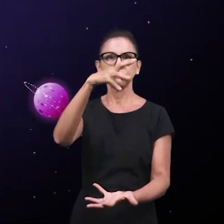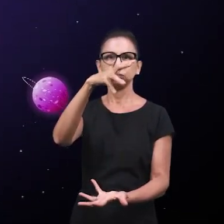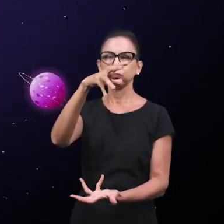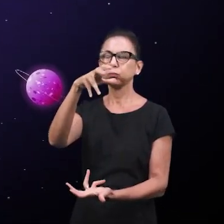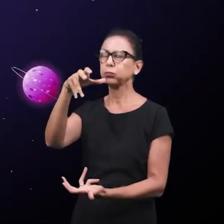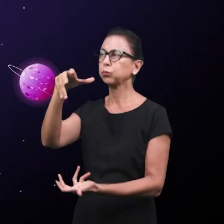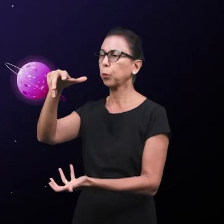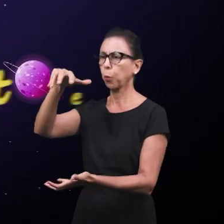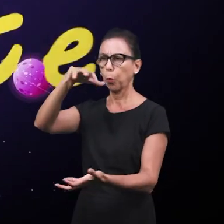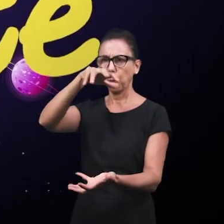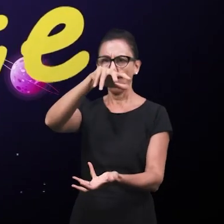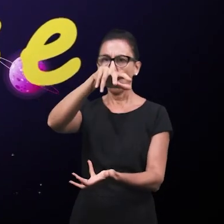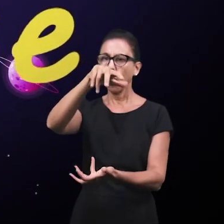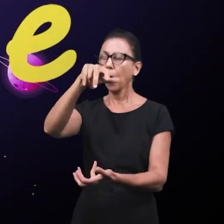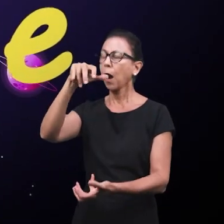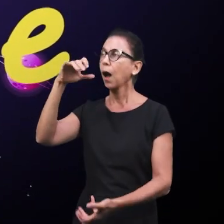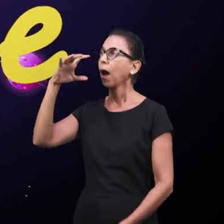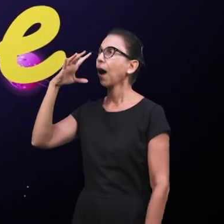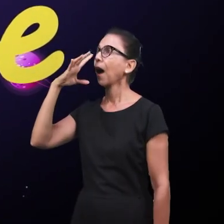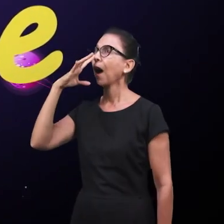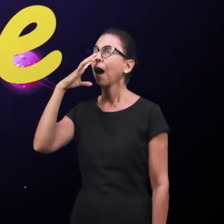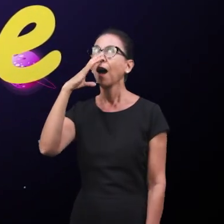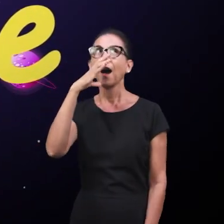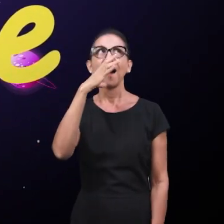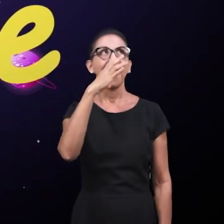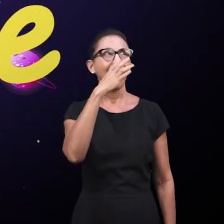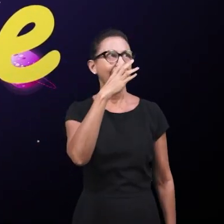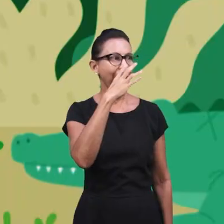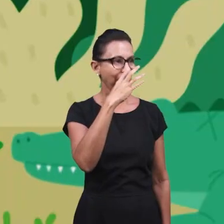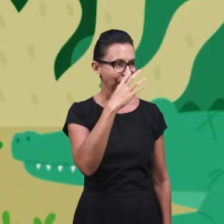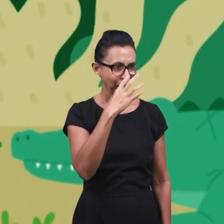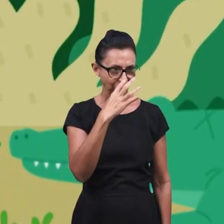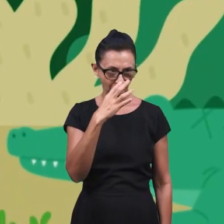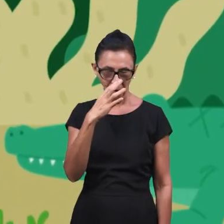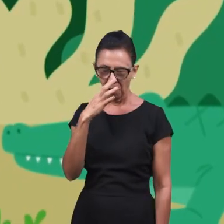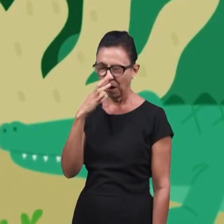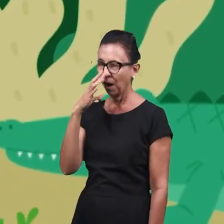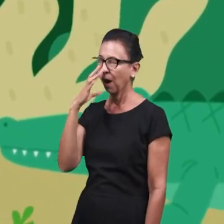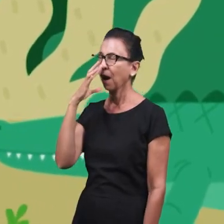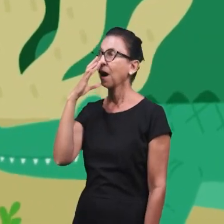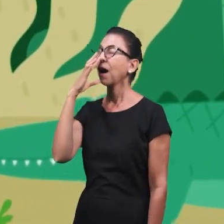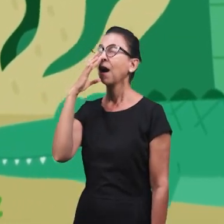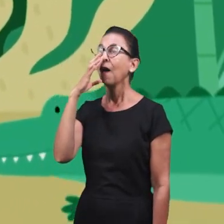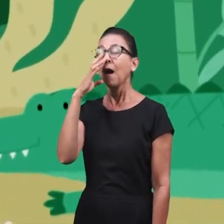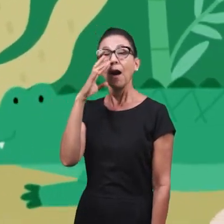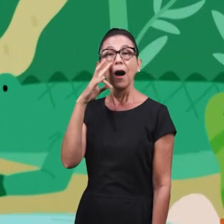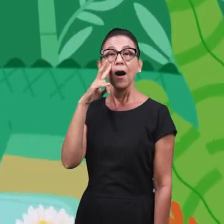So